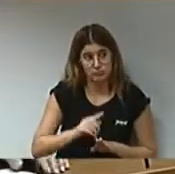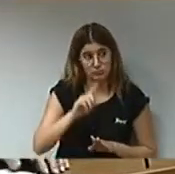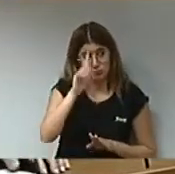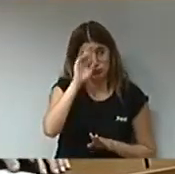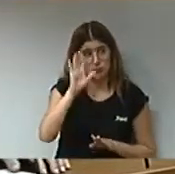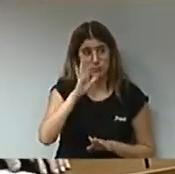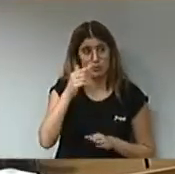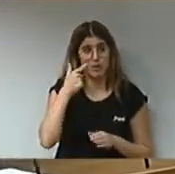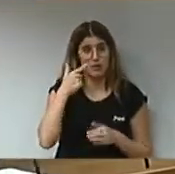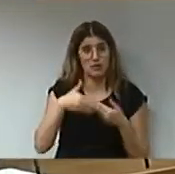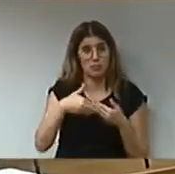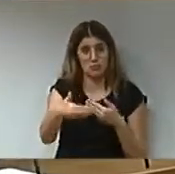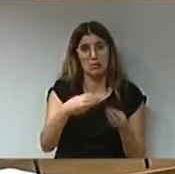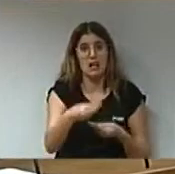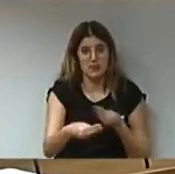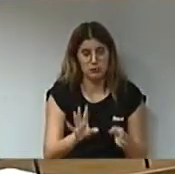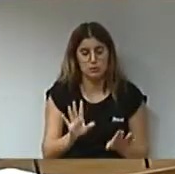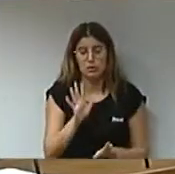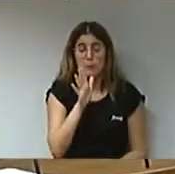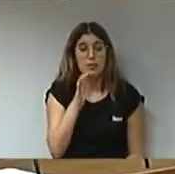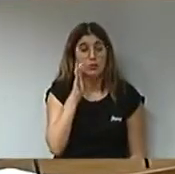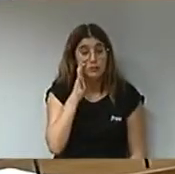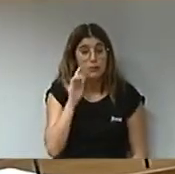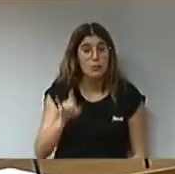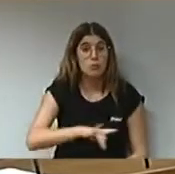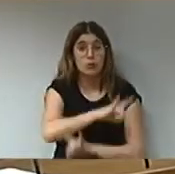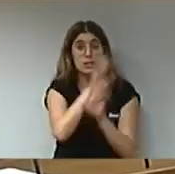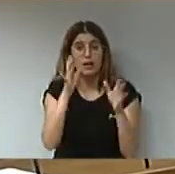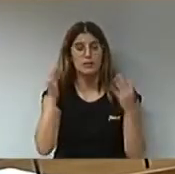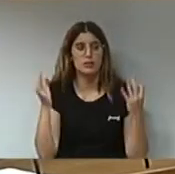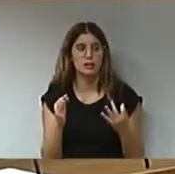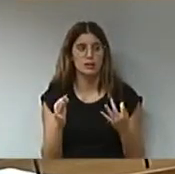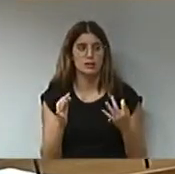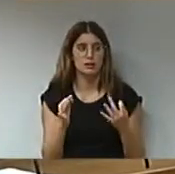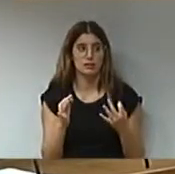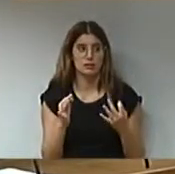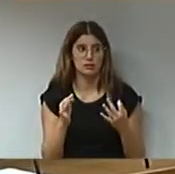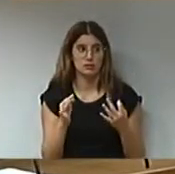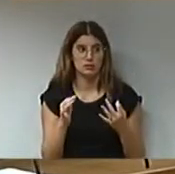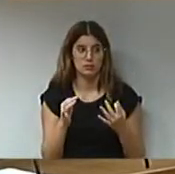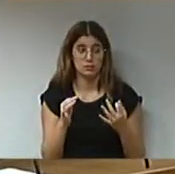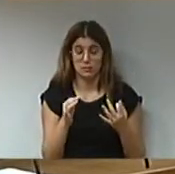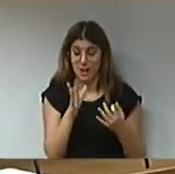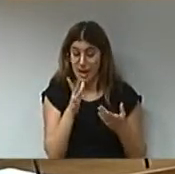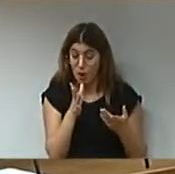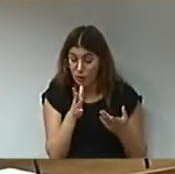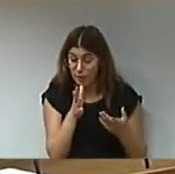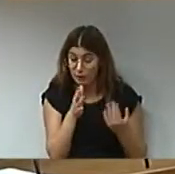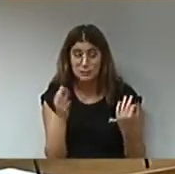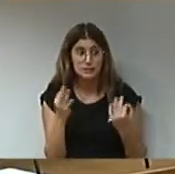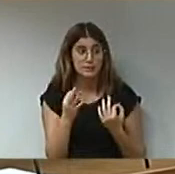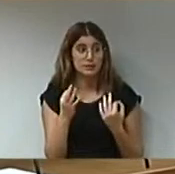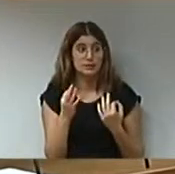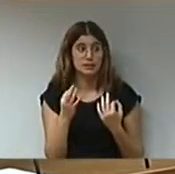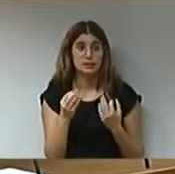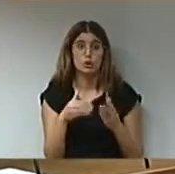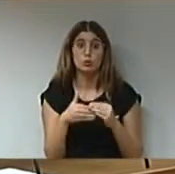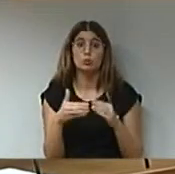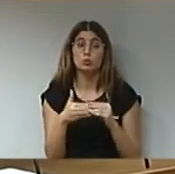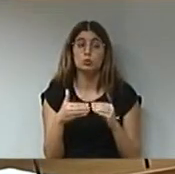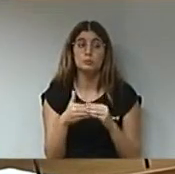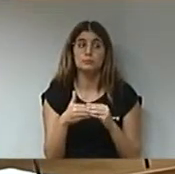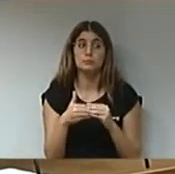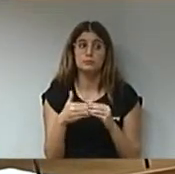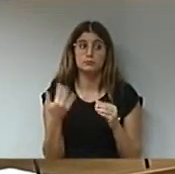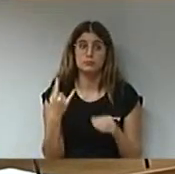perquè ja veurem cada un. Però el que és ben evident és que el que hi ha en aquests moments és una utilització